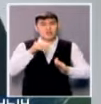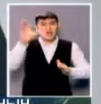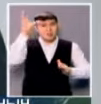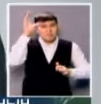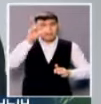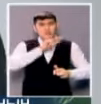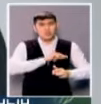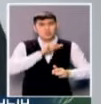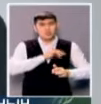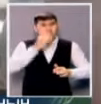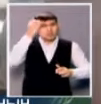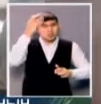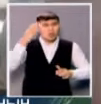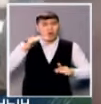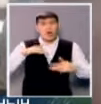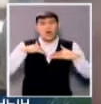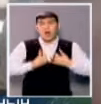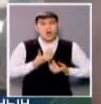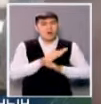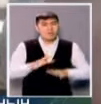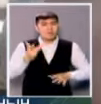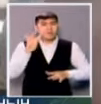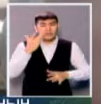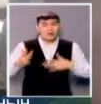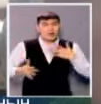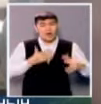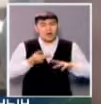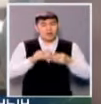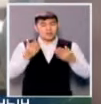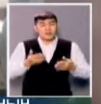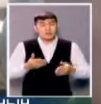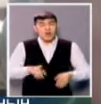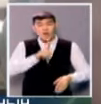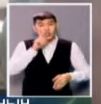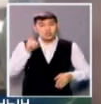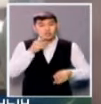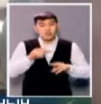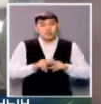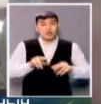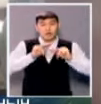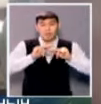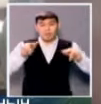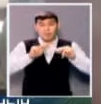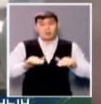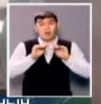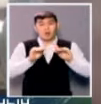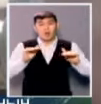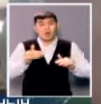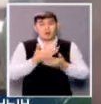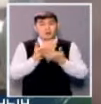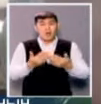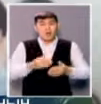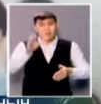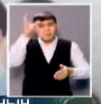келе жатырмын. Оны өкінбеймін. Амангелді Сариев 70-тің желкеніне шықса да әлі тың. Қазірде лекция оқып тәжірибелік дәрістер береді.